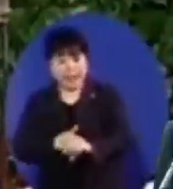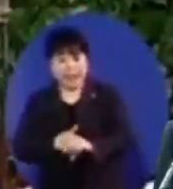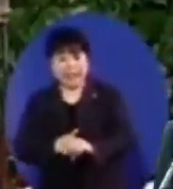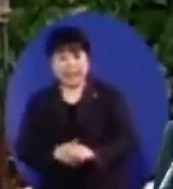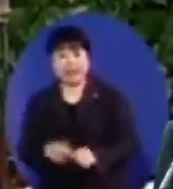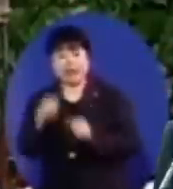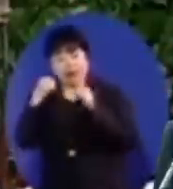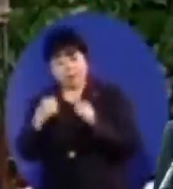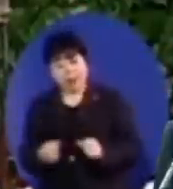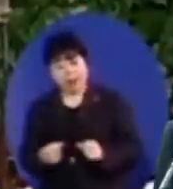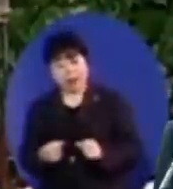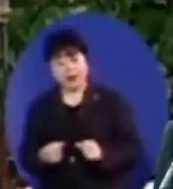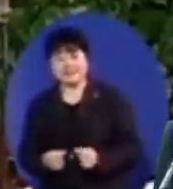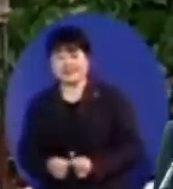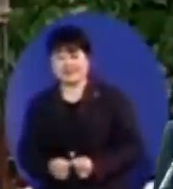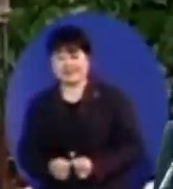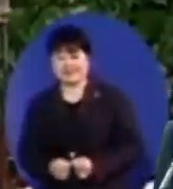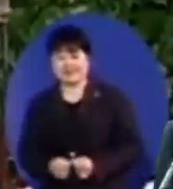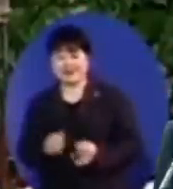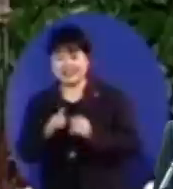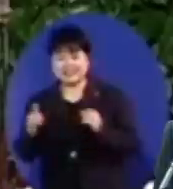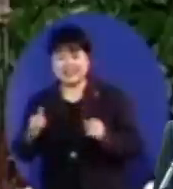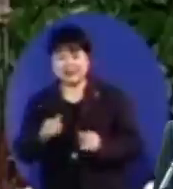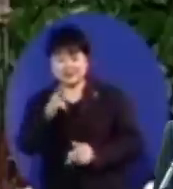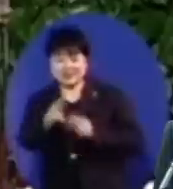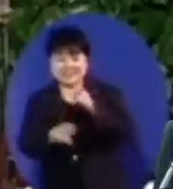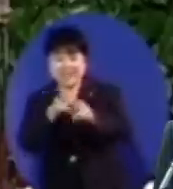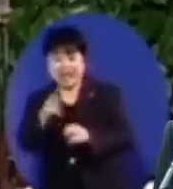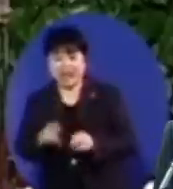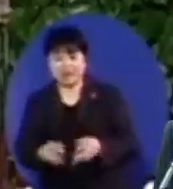가라 움직이지 않아요.